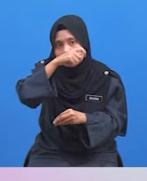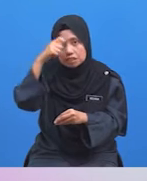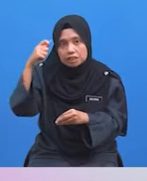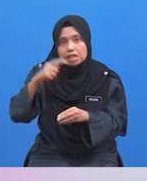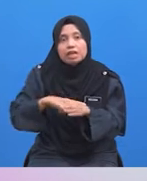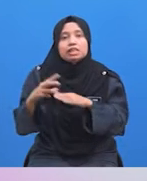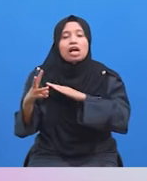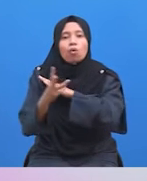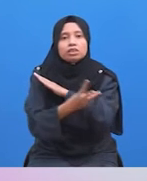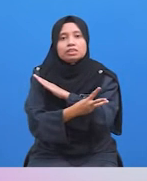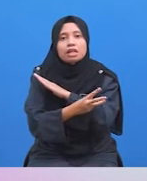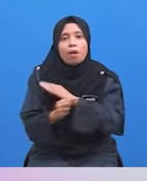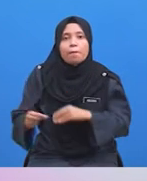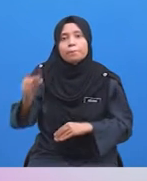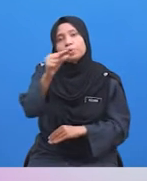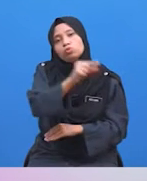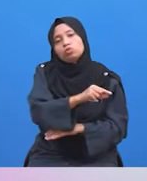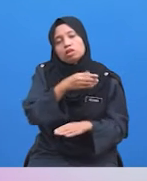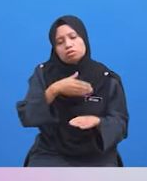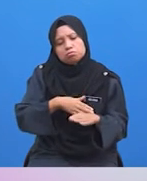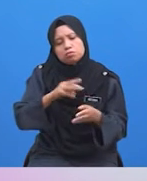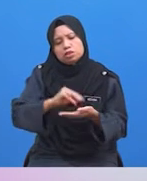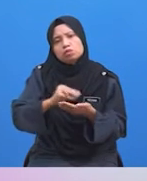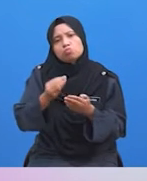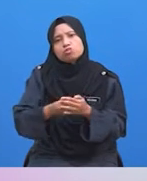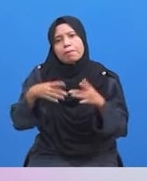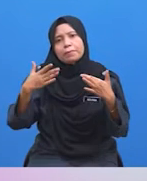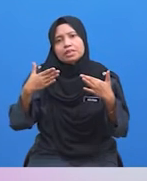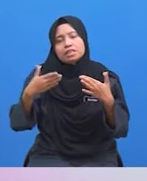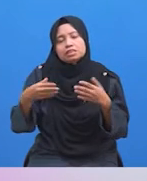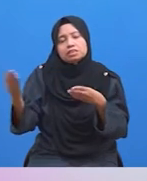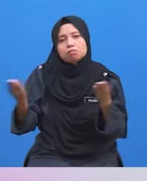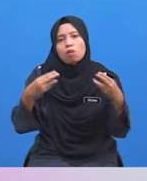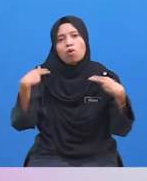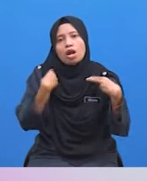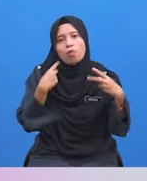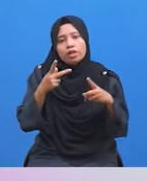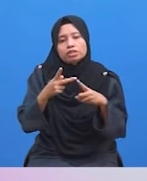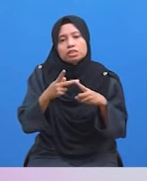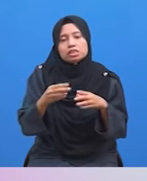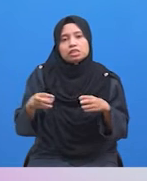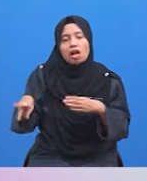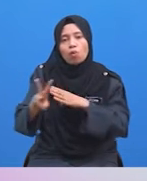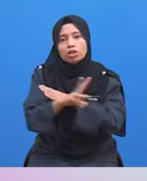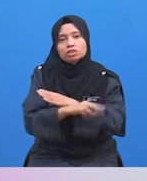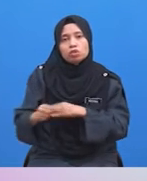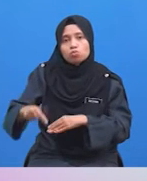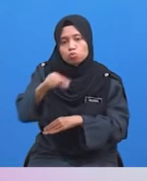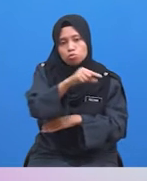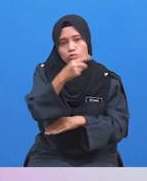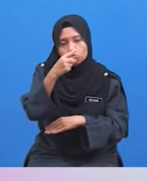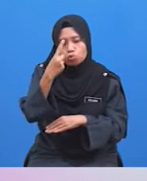di pegunungan caps dimana pada musim panas ternakkan dibawa ke kawasan pegunungan untuk membolehkan